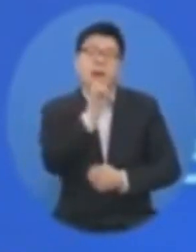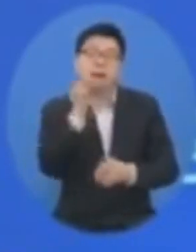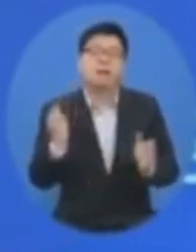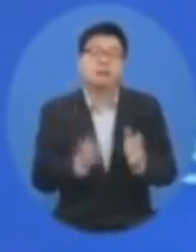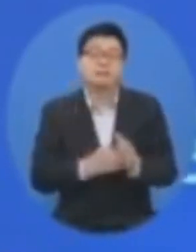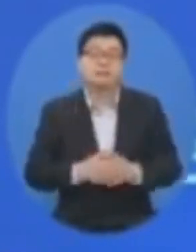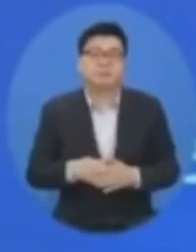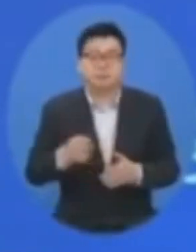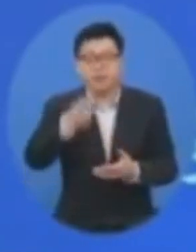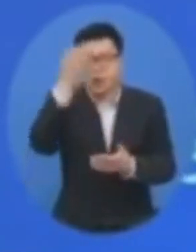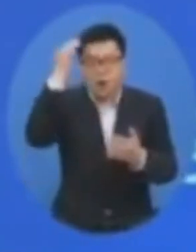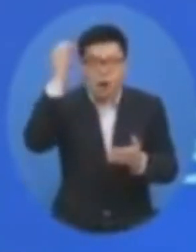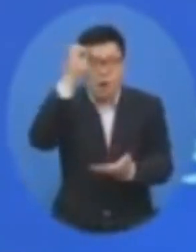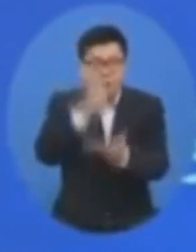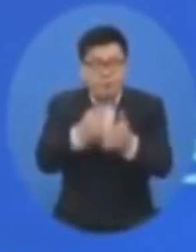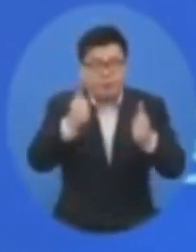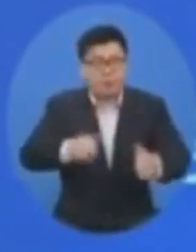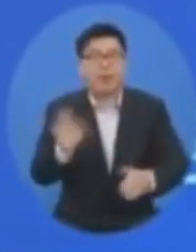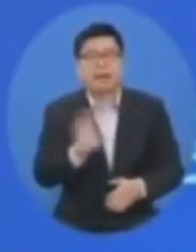이거는 헌법재판이 아니다.